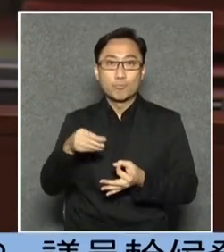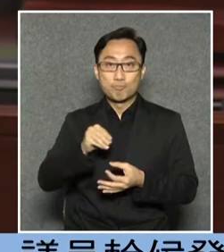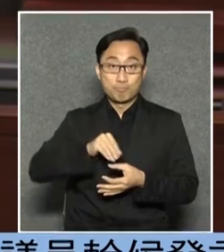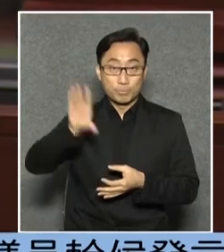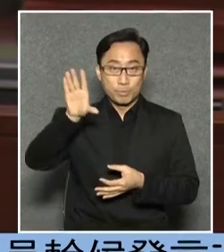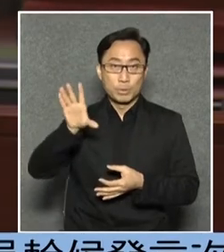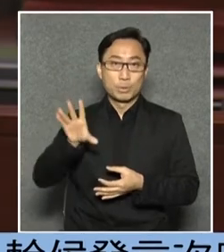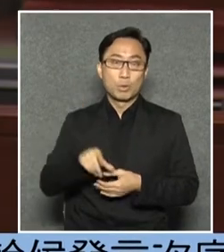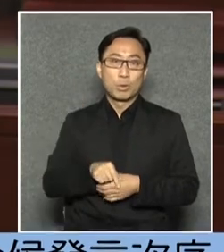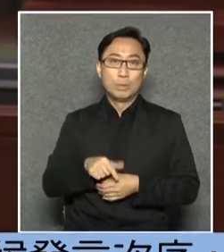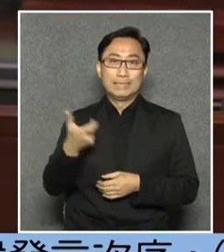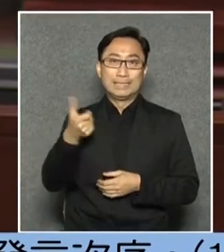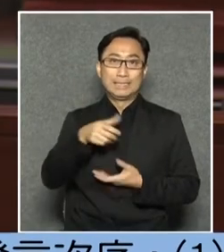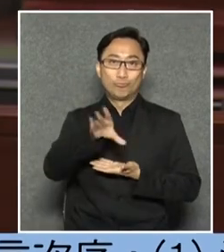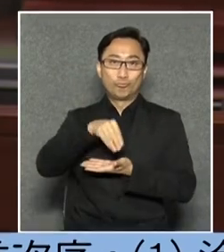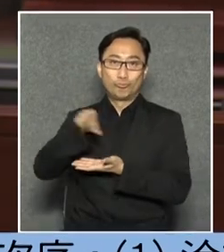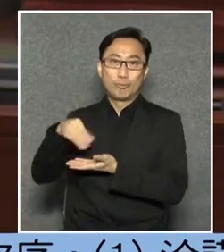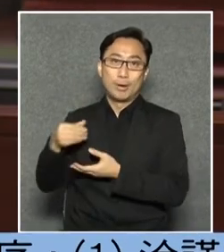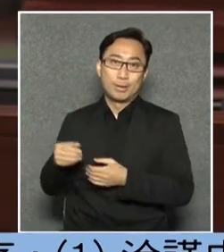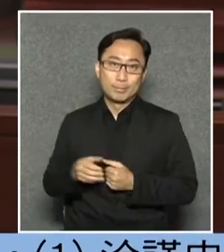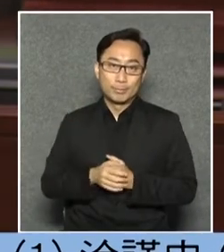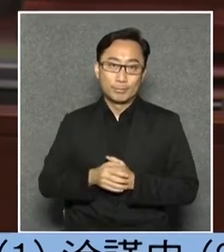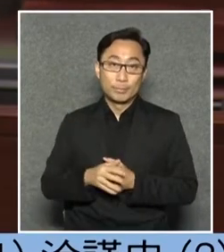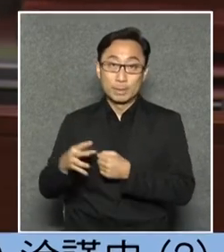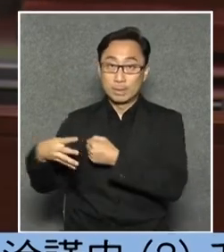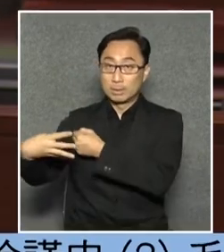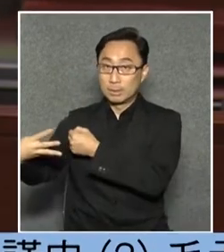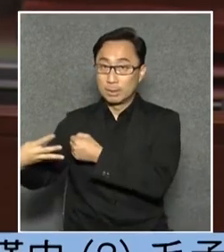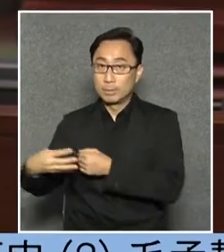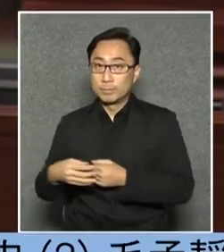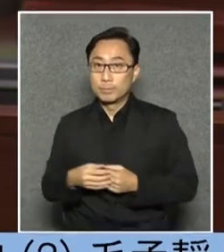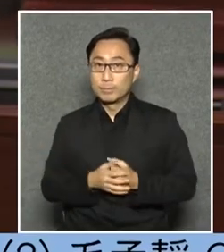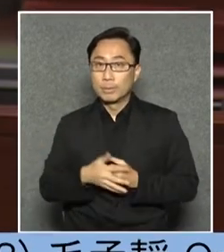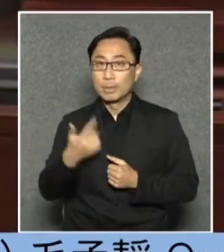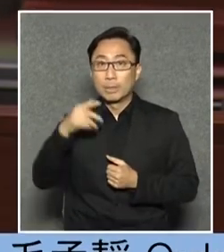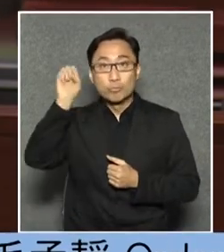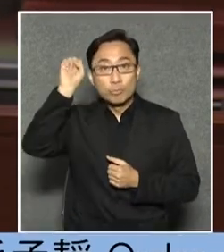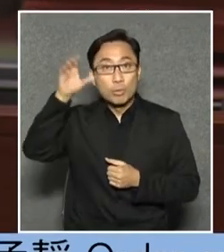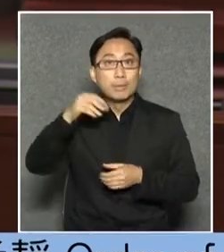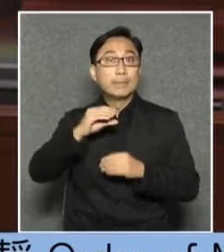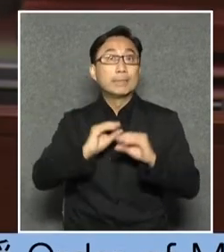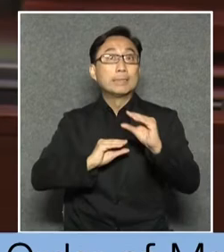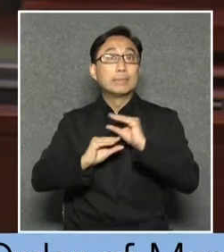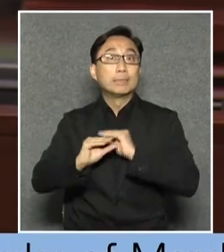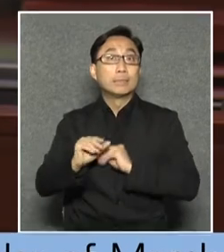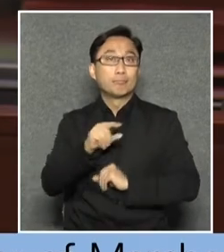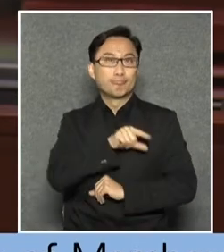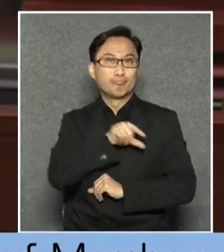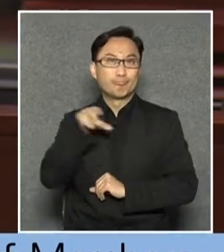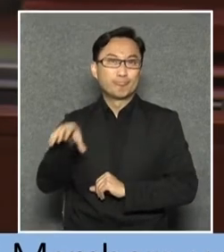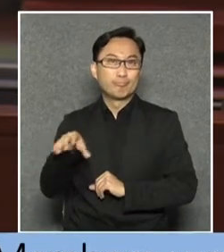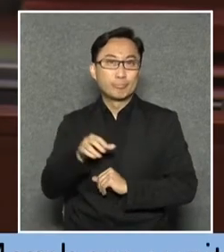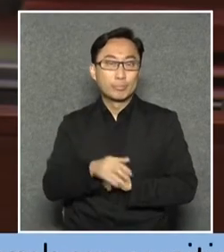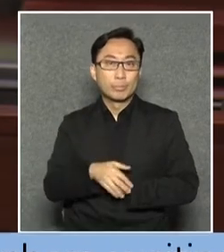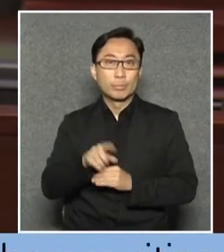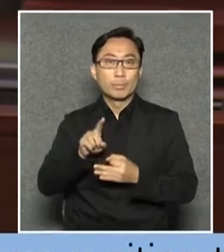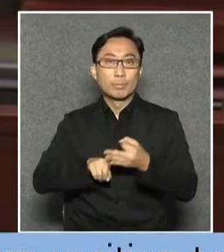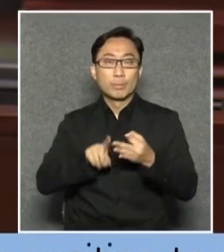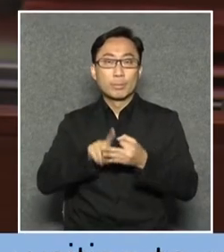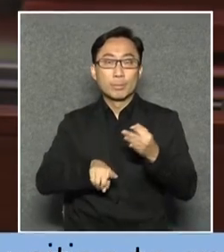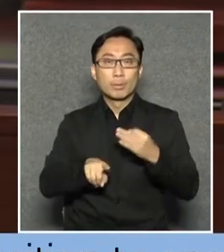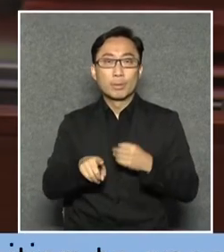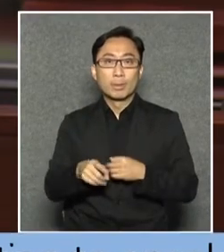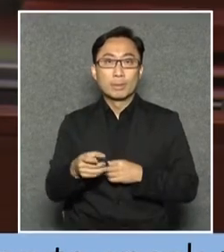吸金。第四間又是新創建的，就是這個紫荊啦，楊紫荊啦。